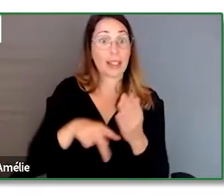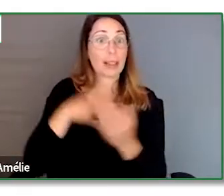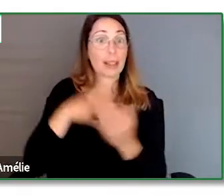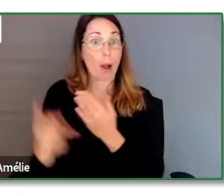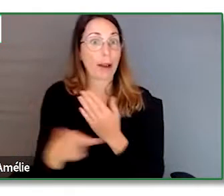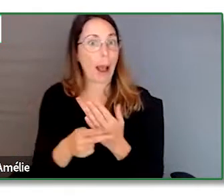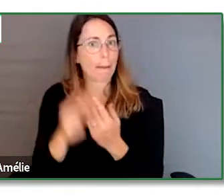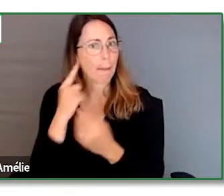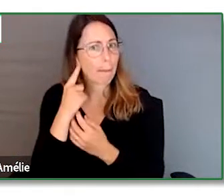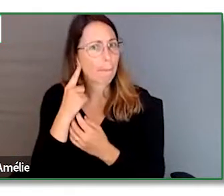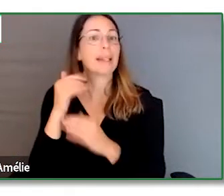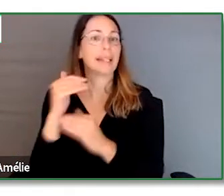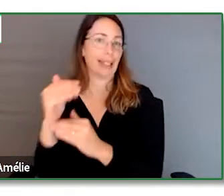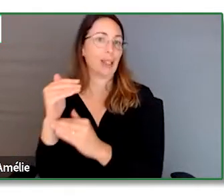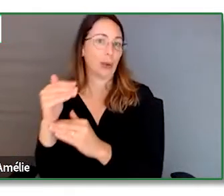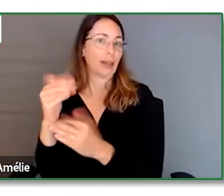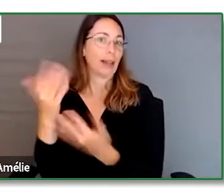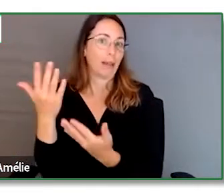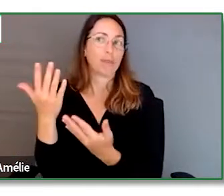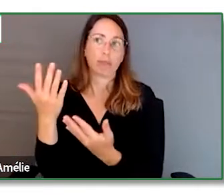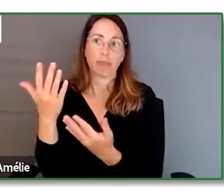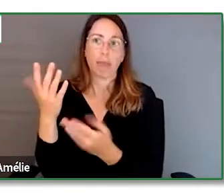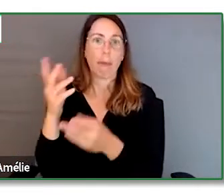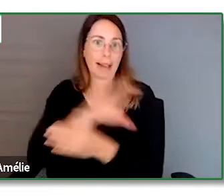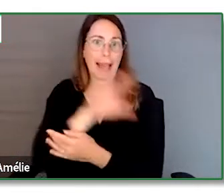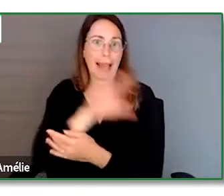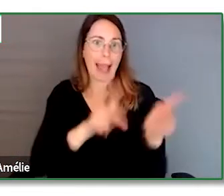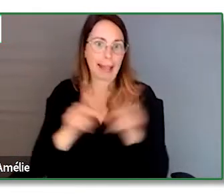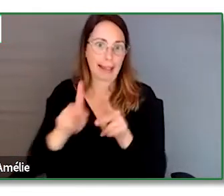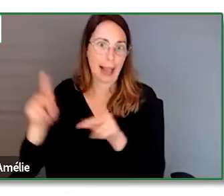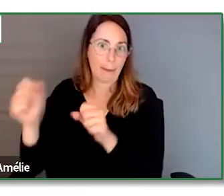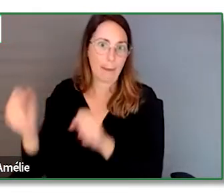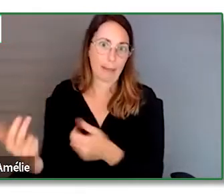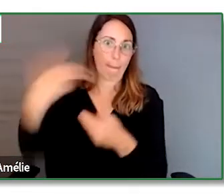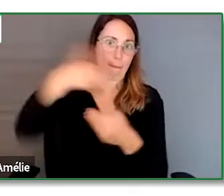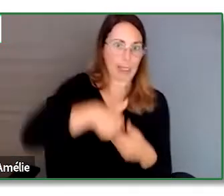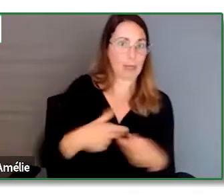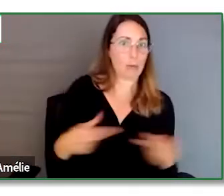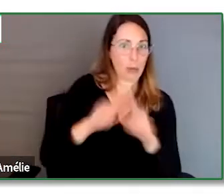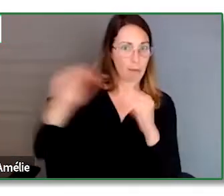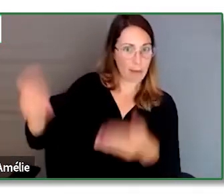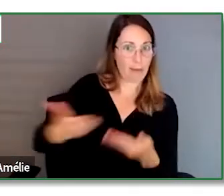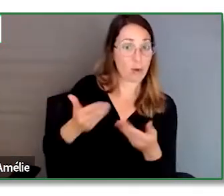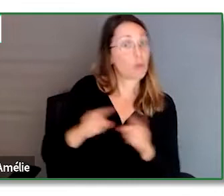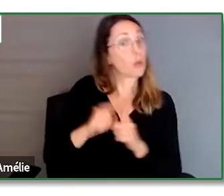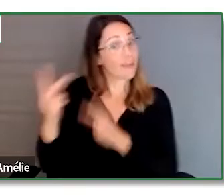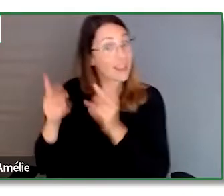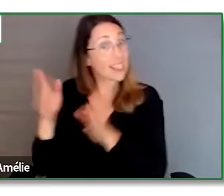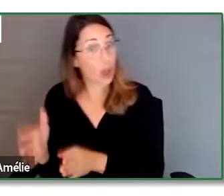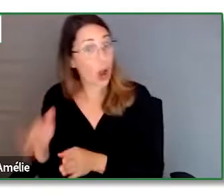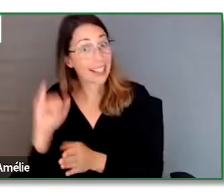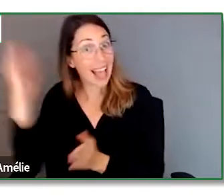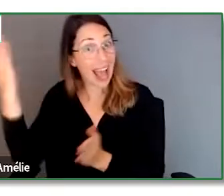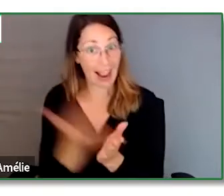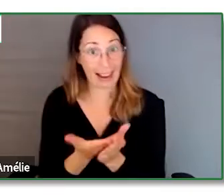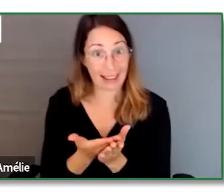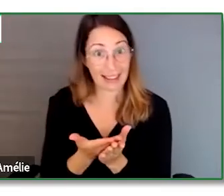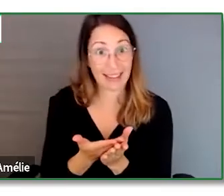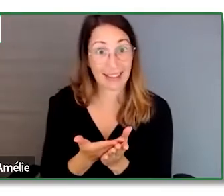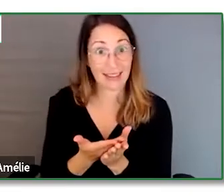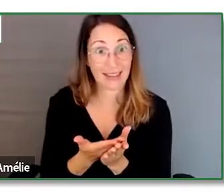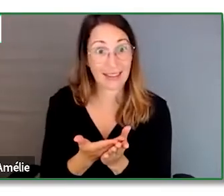sécurité auquel peuvent contribuer les Canadiens, auquel ils peuvent participer. Mais comme visiteurs, lorsque vous arrivez,